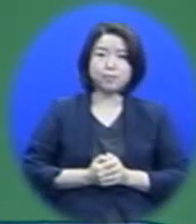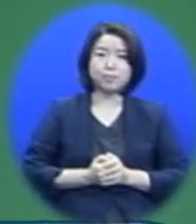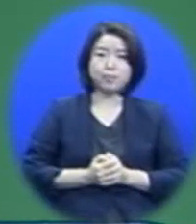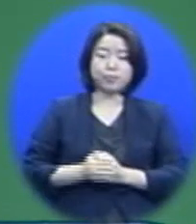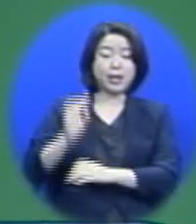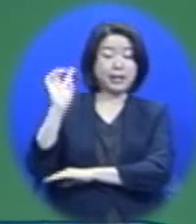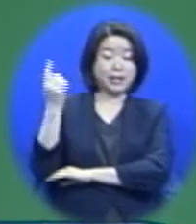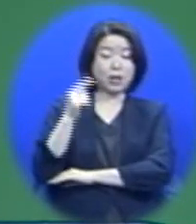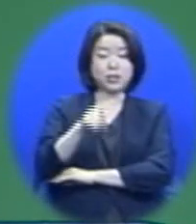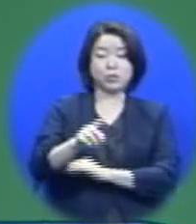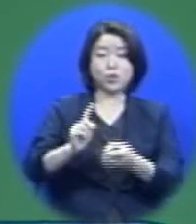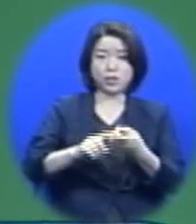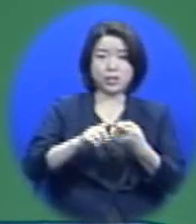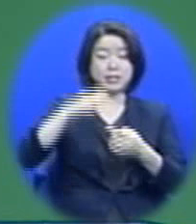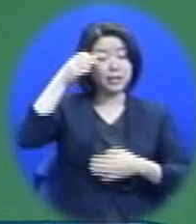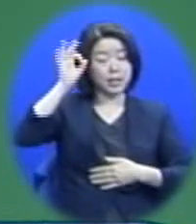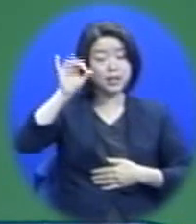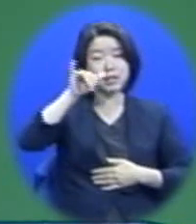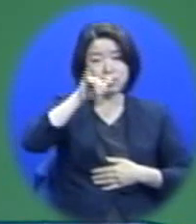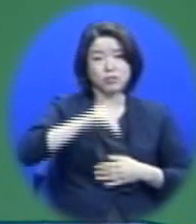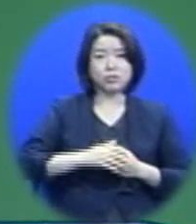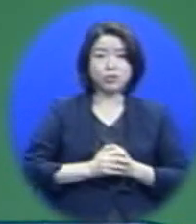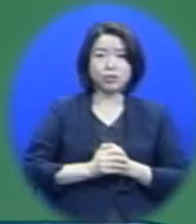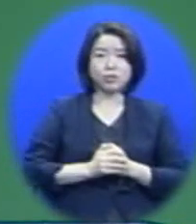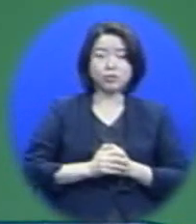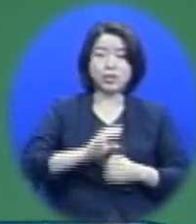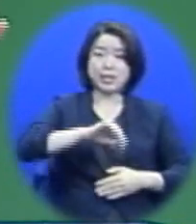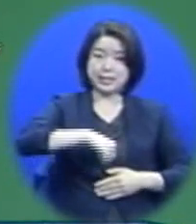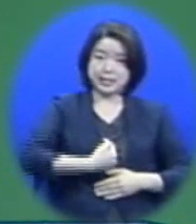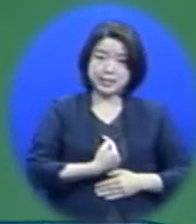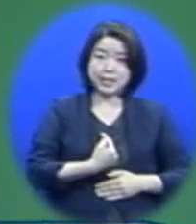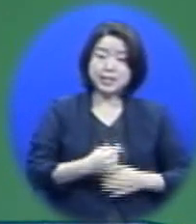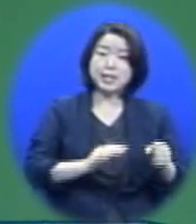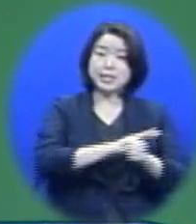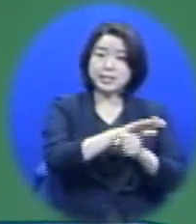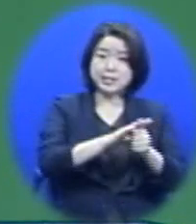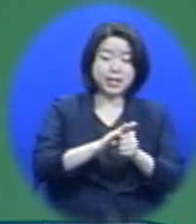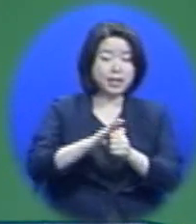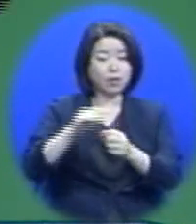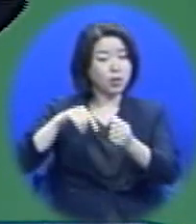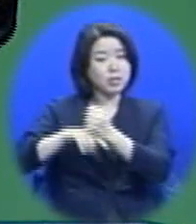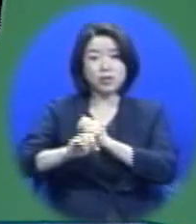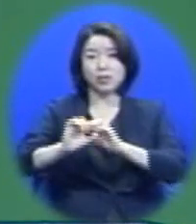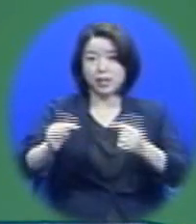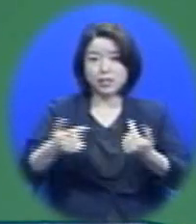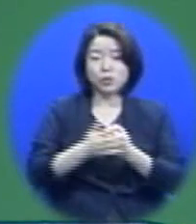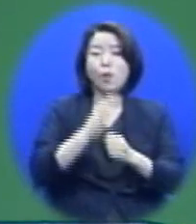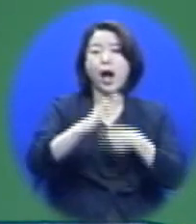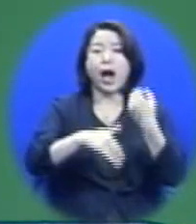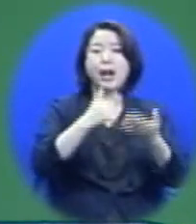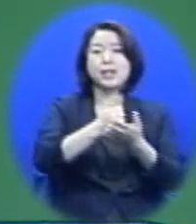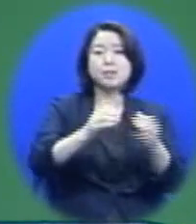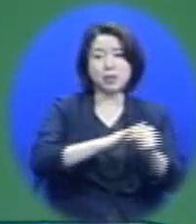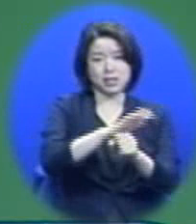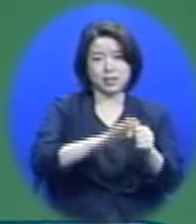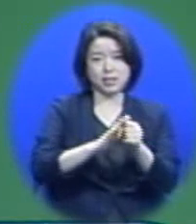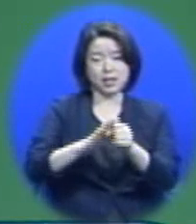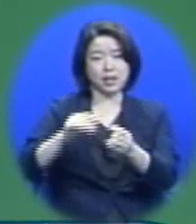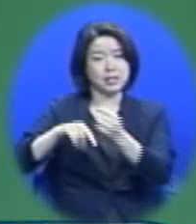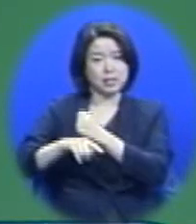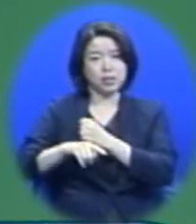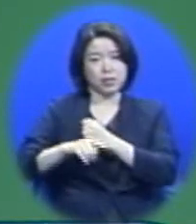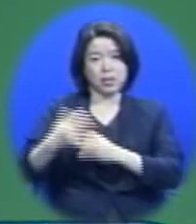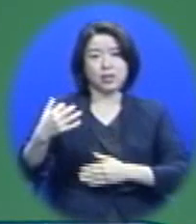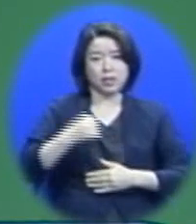다윗이 그걸 깨달은 거예요. 자기의 사랑과 정의가 아니고 하나님의 사랑과 정의를 자기는